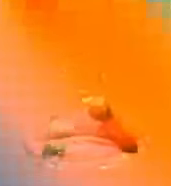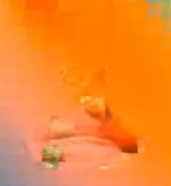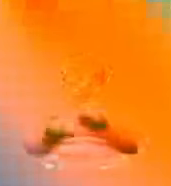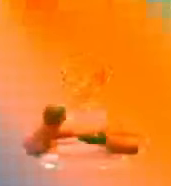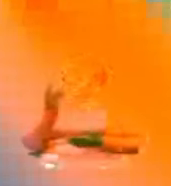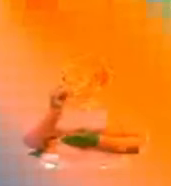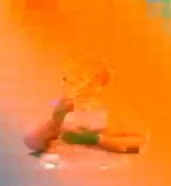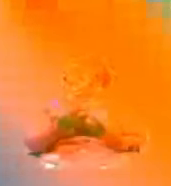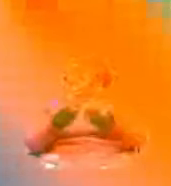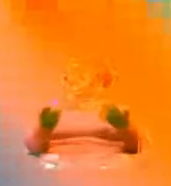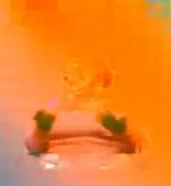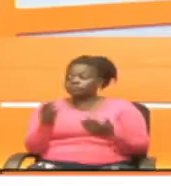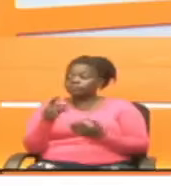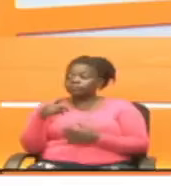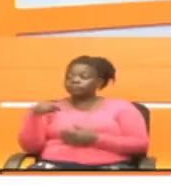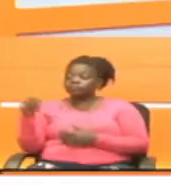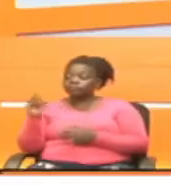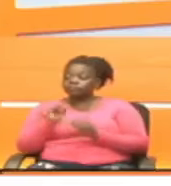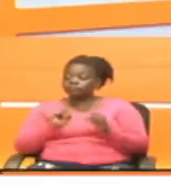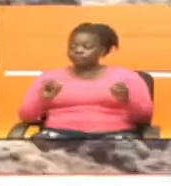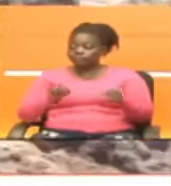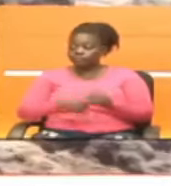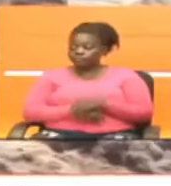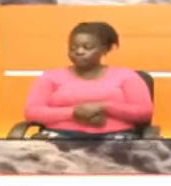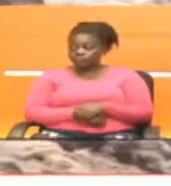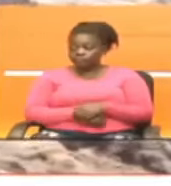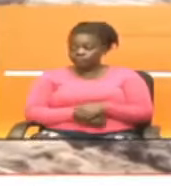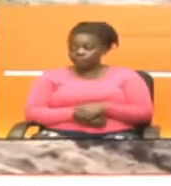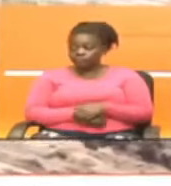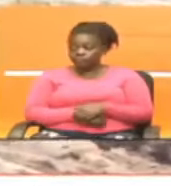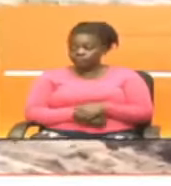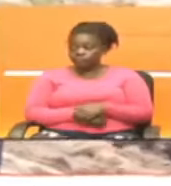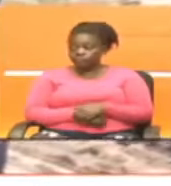tebutuuka gye bulina kugenda. Ekitongole